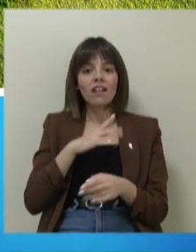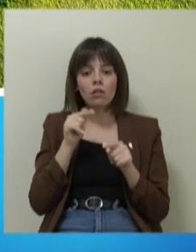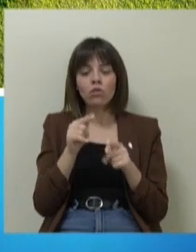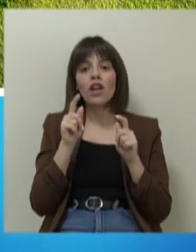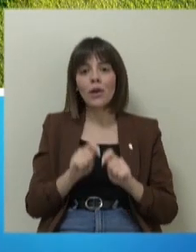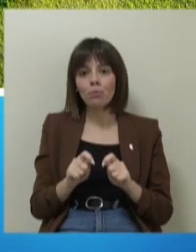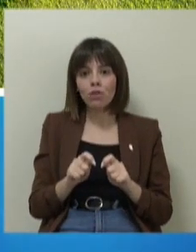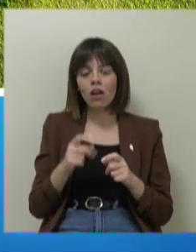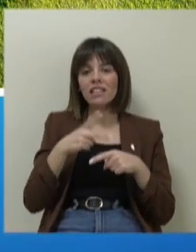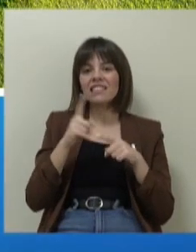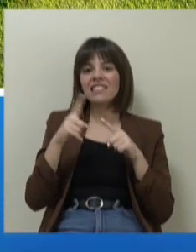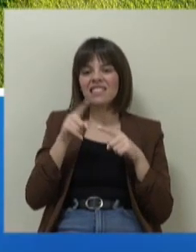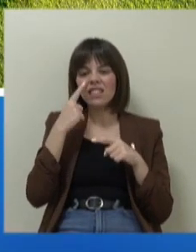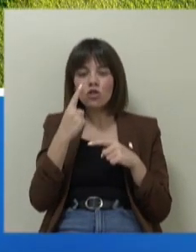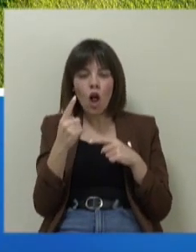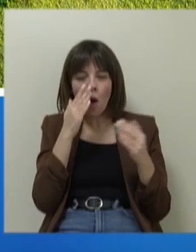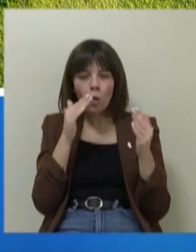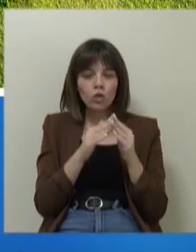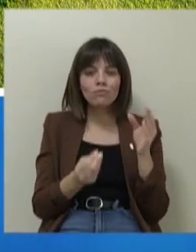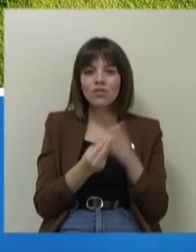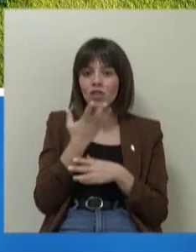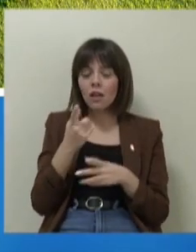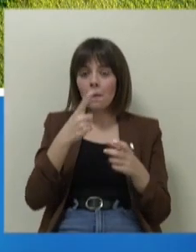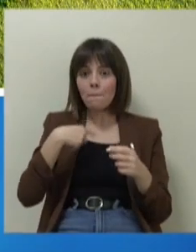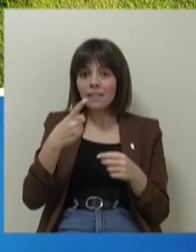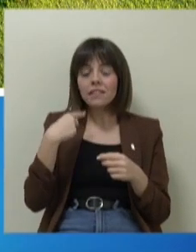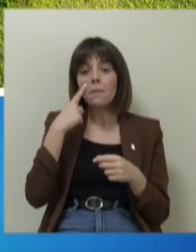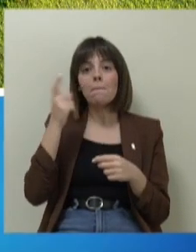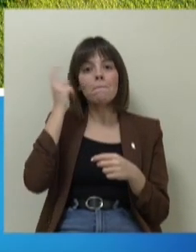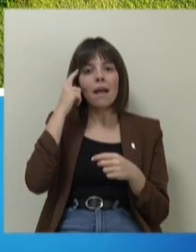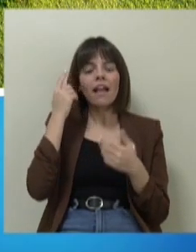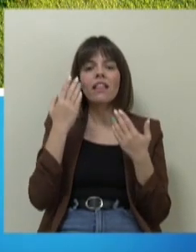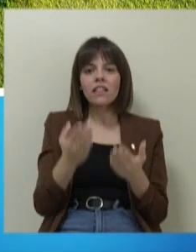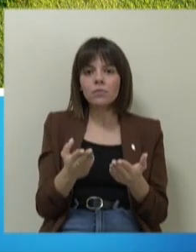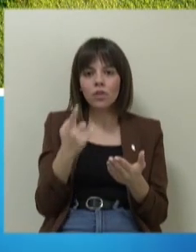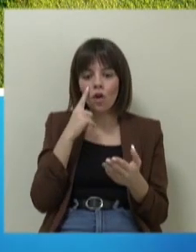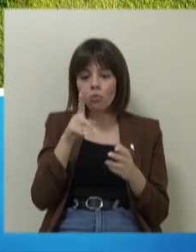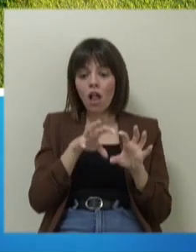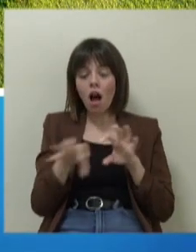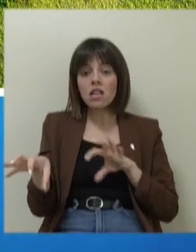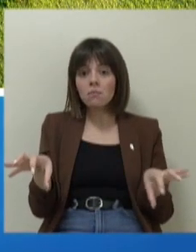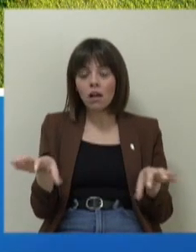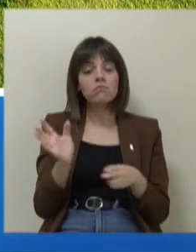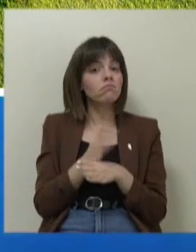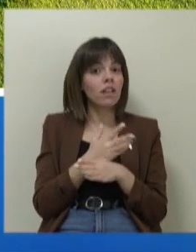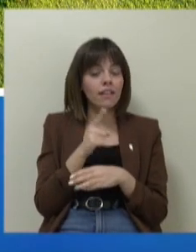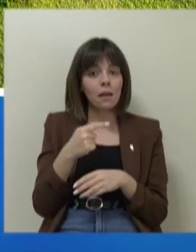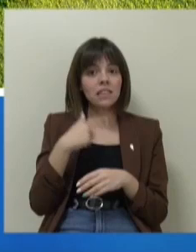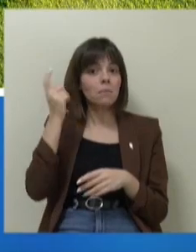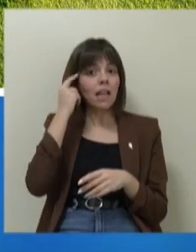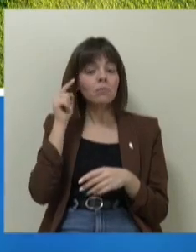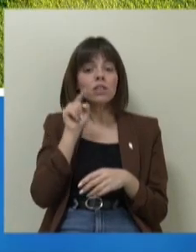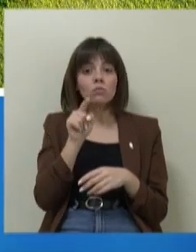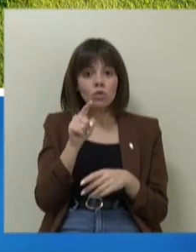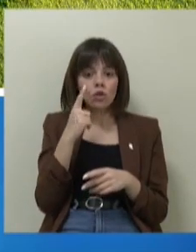yapıyor. Zıtlıklardan uyum üretiyor. Bizim beynimiz ise zıtlıkları ayırmak. Çünkü bizim beynimizde